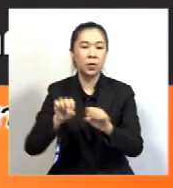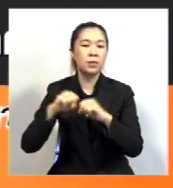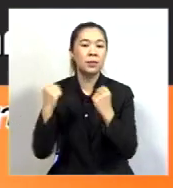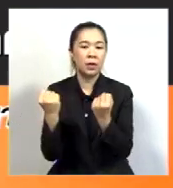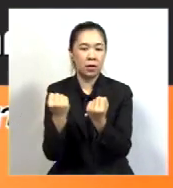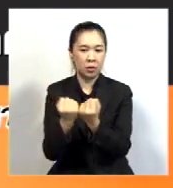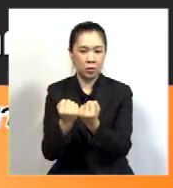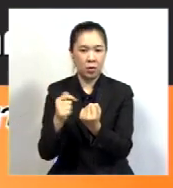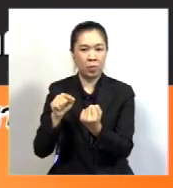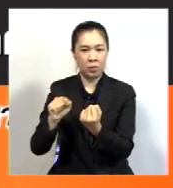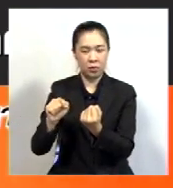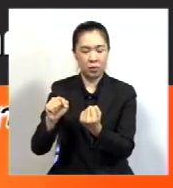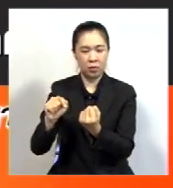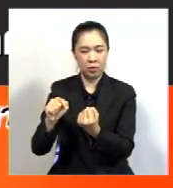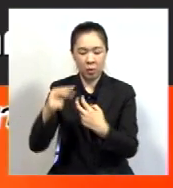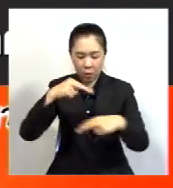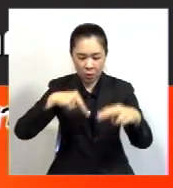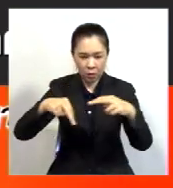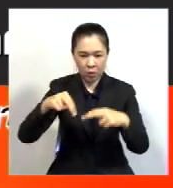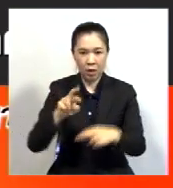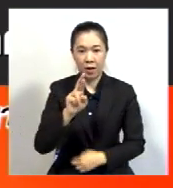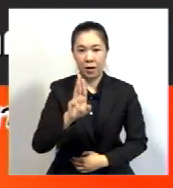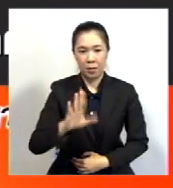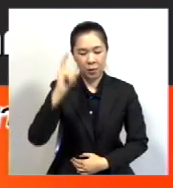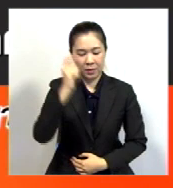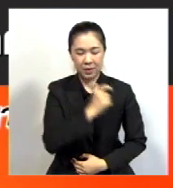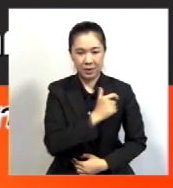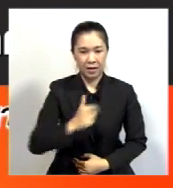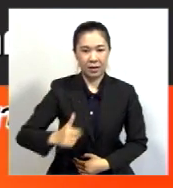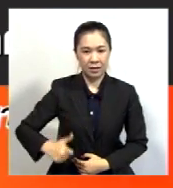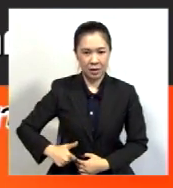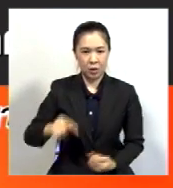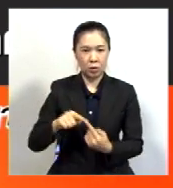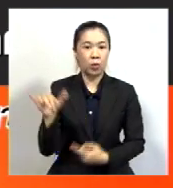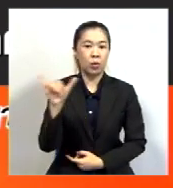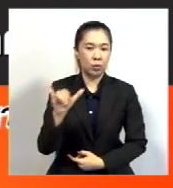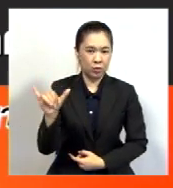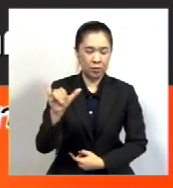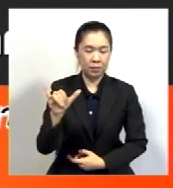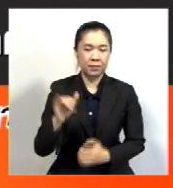ติอยู่เบื้องหลังการล้มล้างการปกครองระบบกษัตริย์ของหลายประเทศในยุโรปครับ